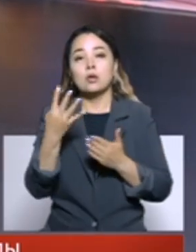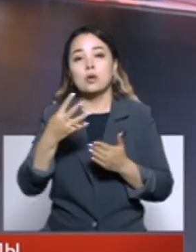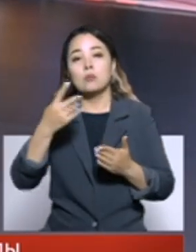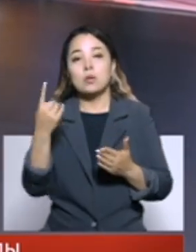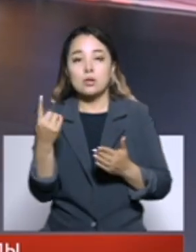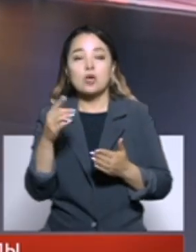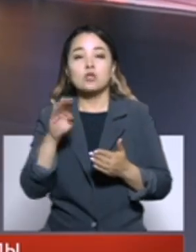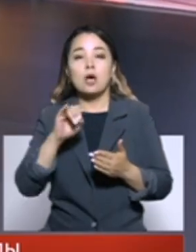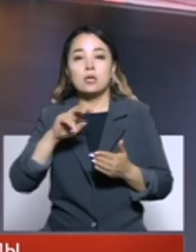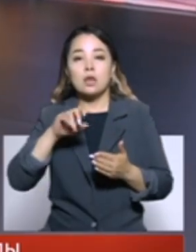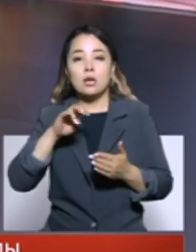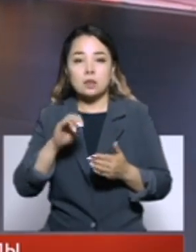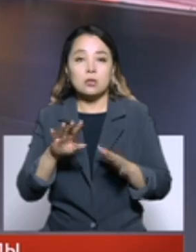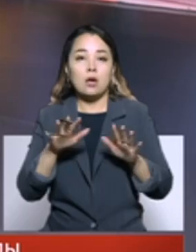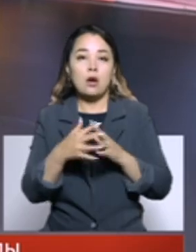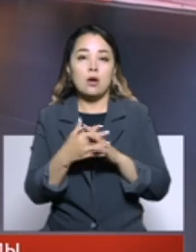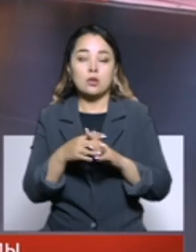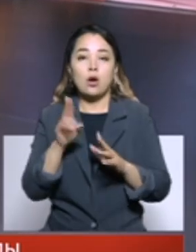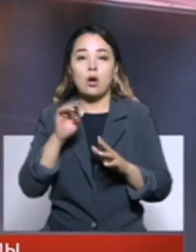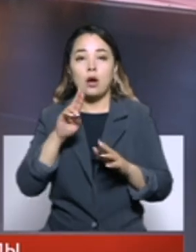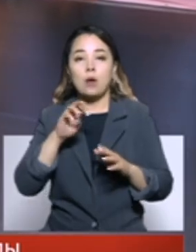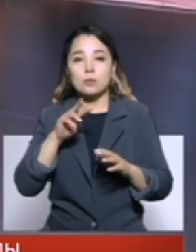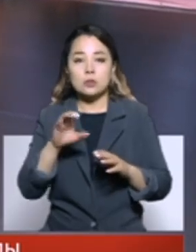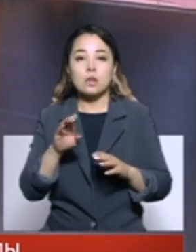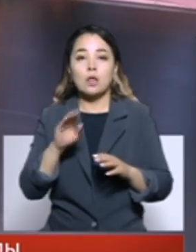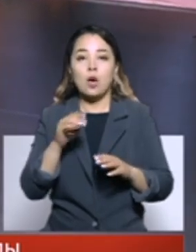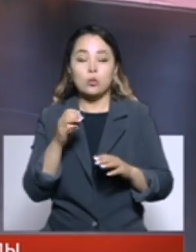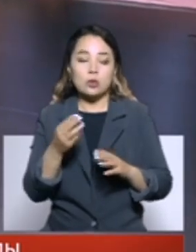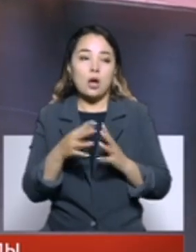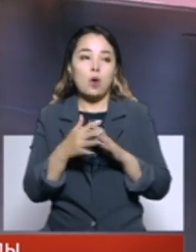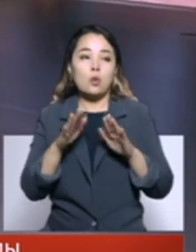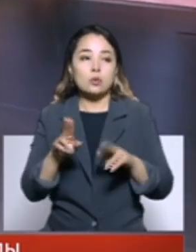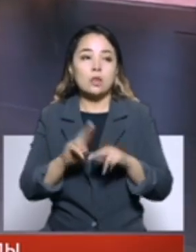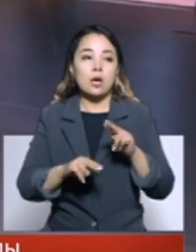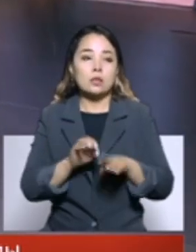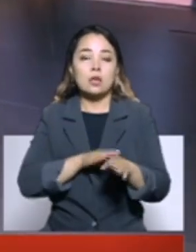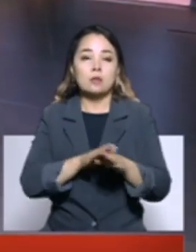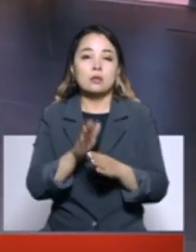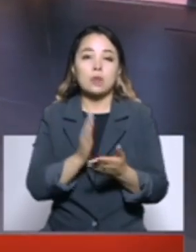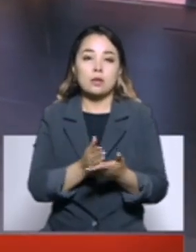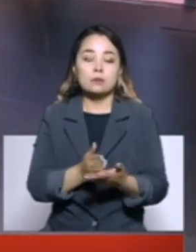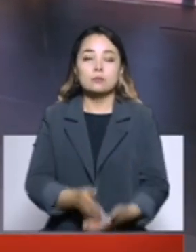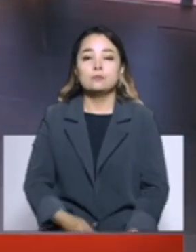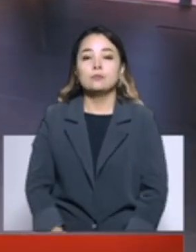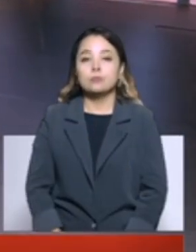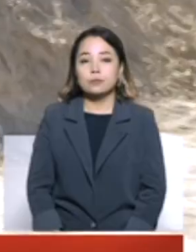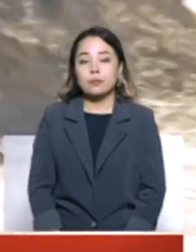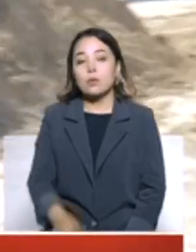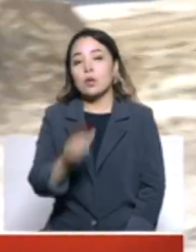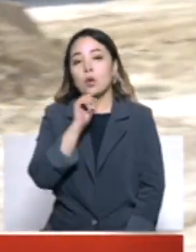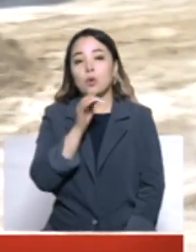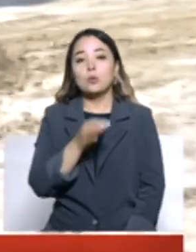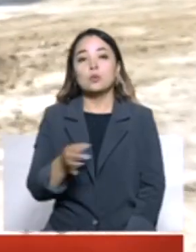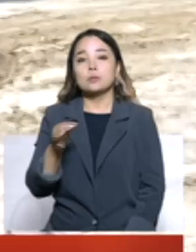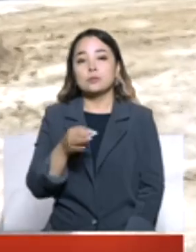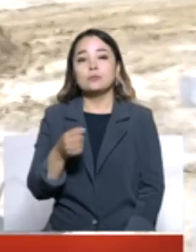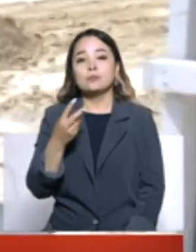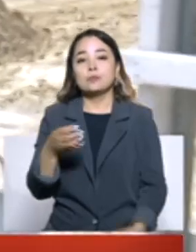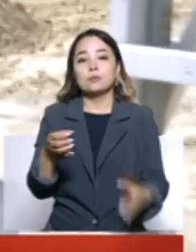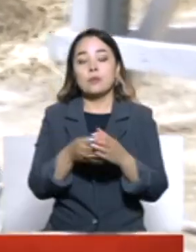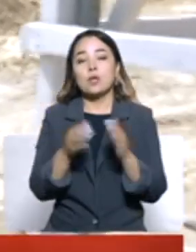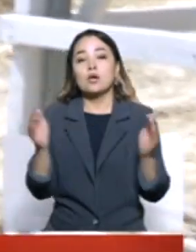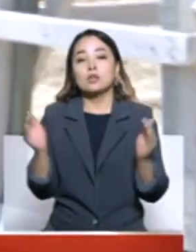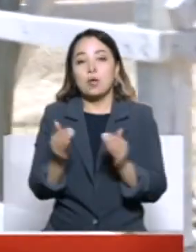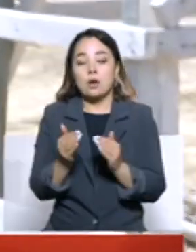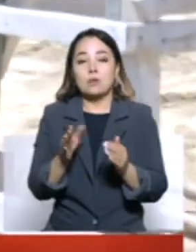41-і Жангелдин ауданының Көлғамыс және Тәуіш ауылдарында салынып жатыр. Қостанай облысының бір қиырындағы шағын